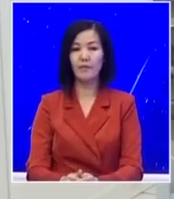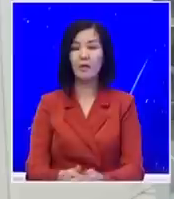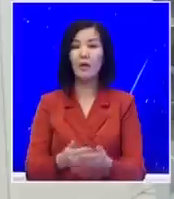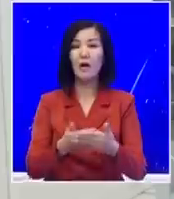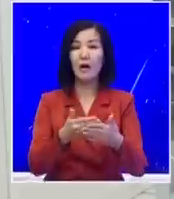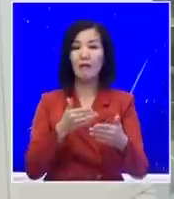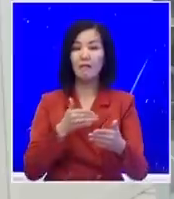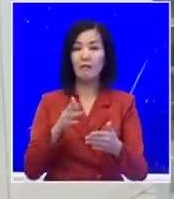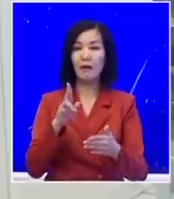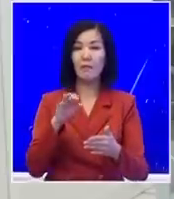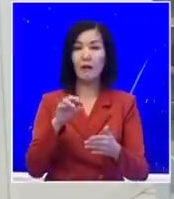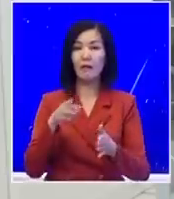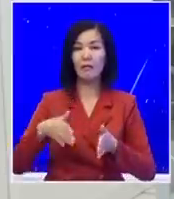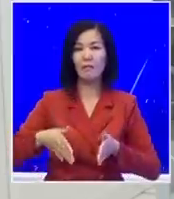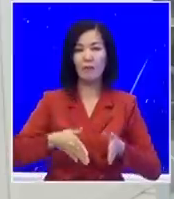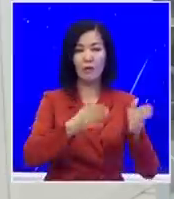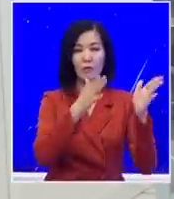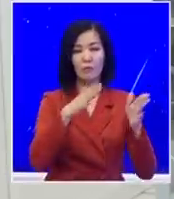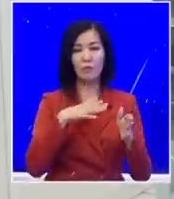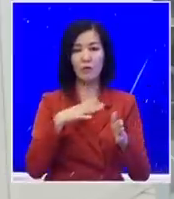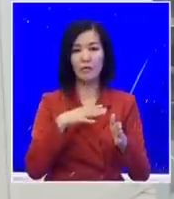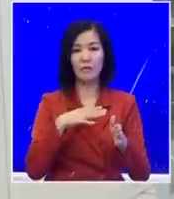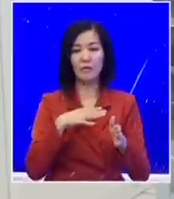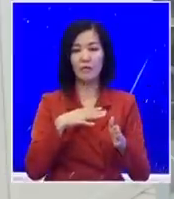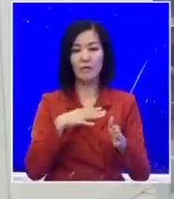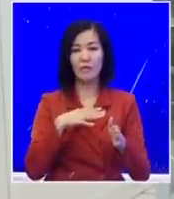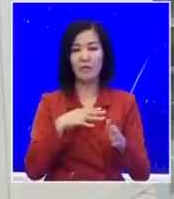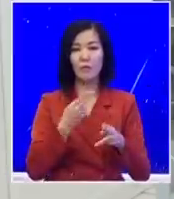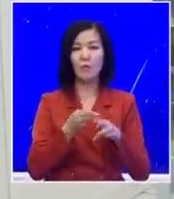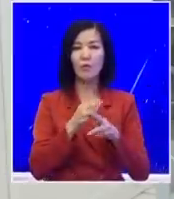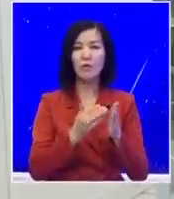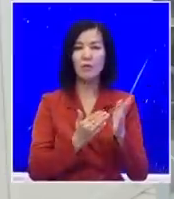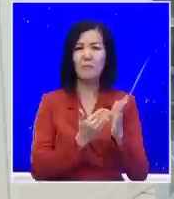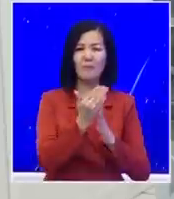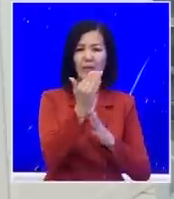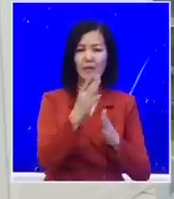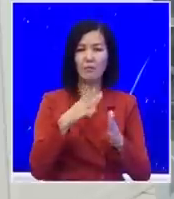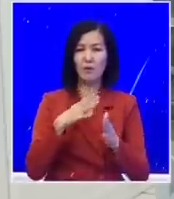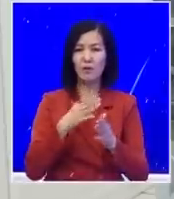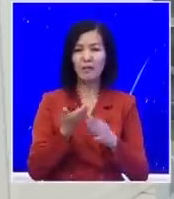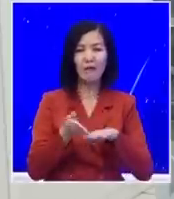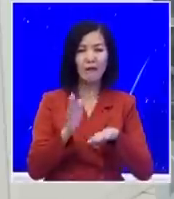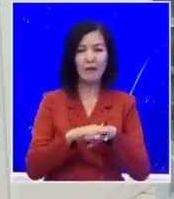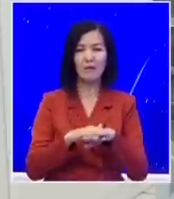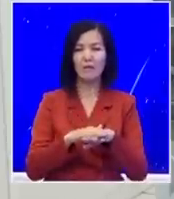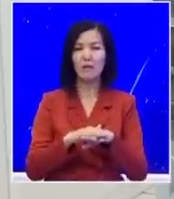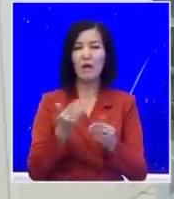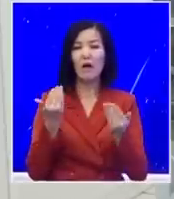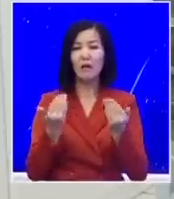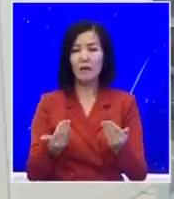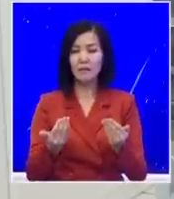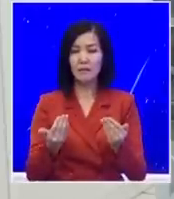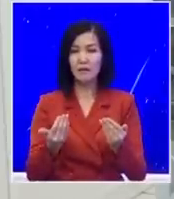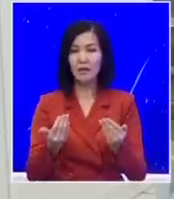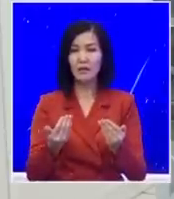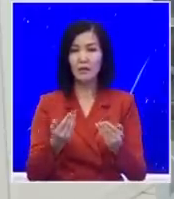болатын, бірақ өте биік, тік. Біз кіріп келемей өте қиын болатын. Сосын қазіргі жағдайда осы